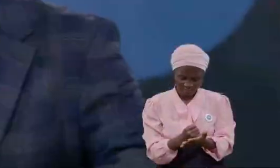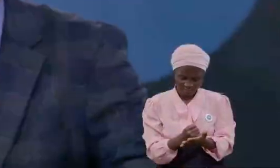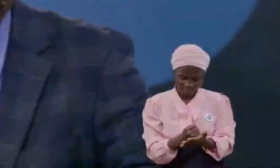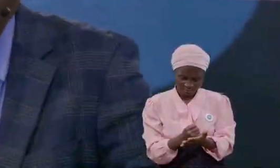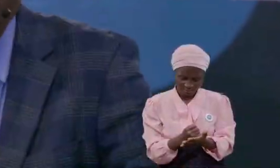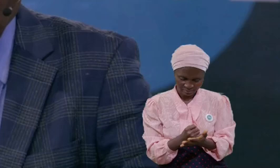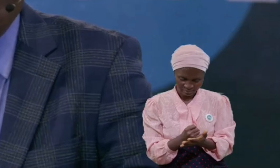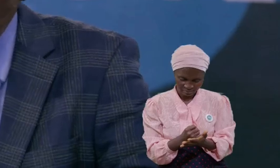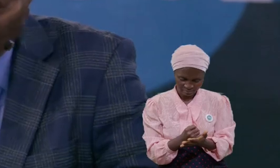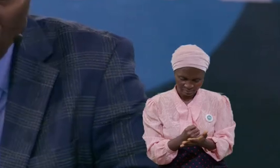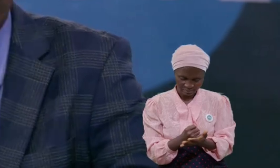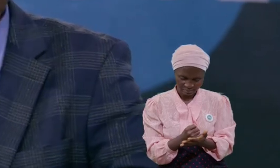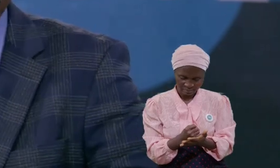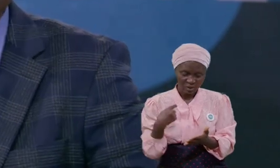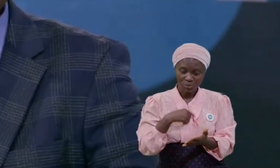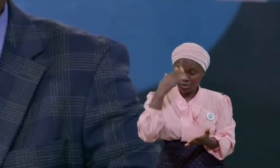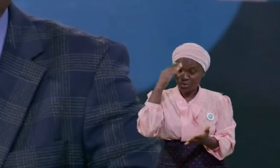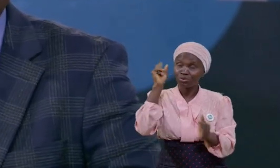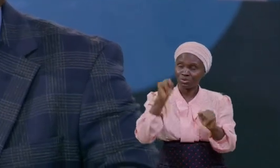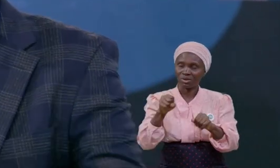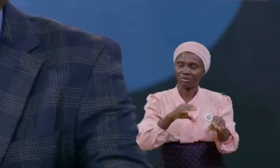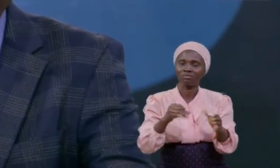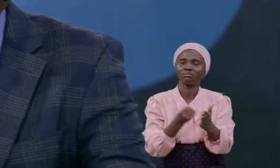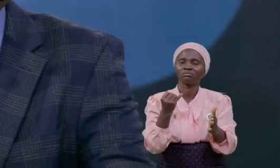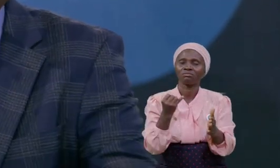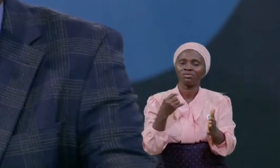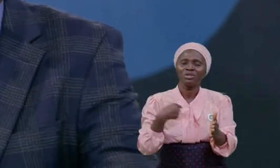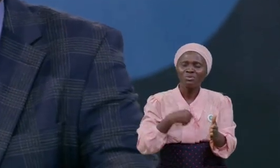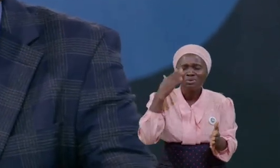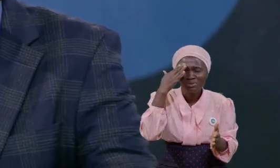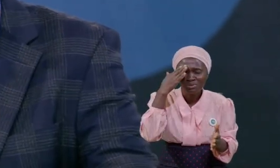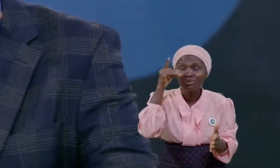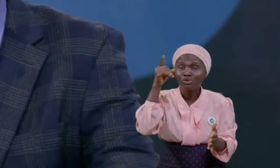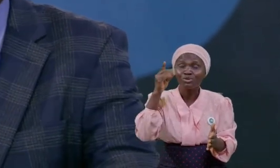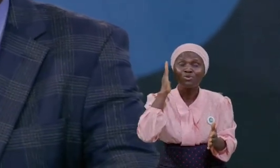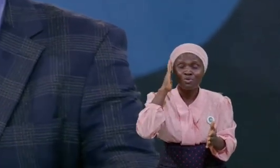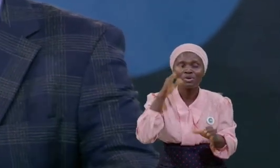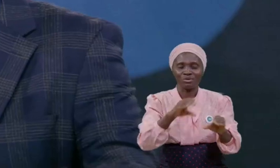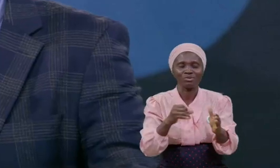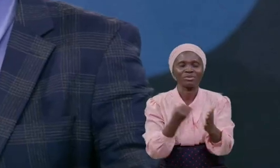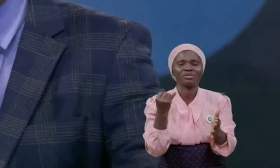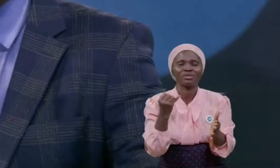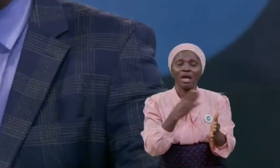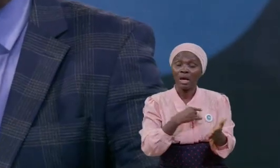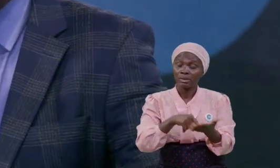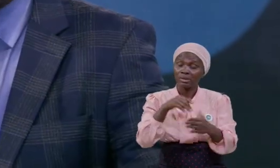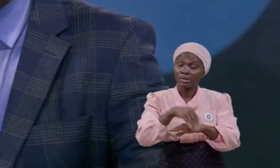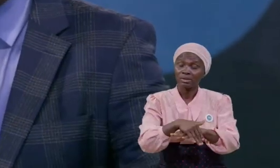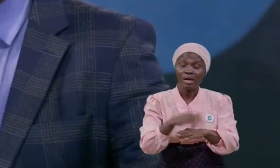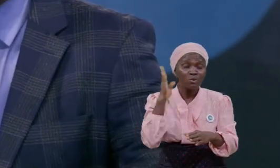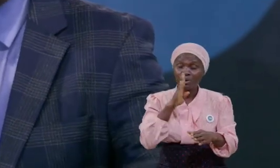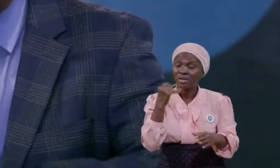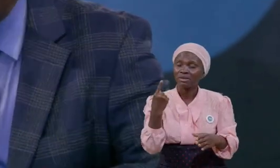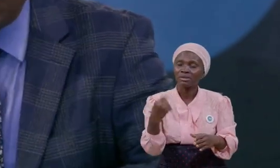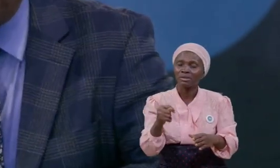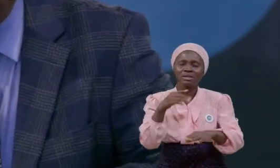Nous savons que tu peux le faire. Nous savons que tu le feras. Et ce soir sera la soirée de grands